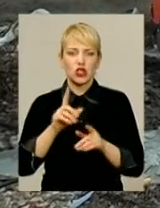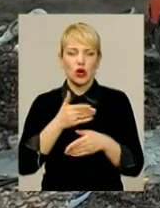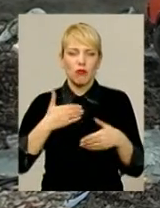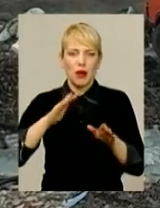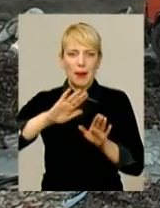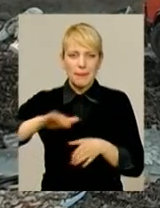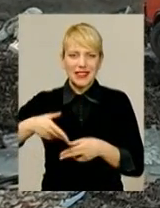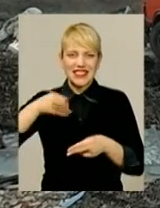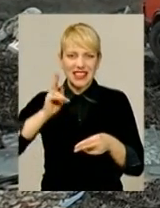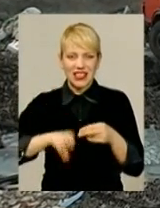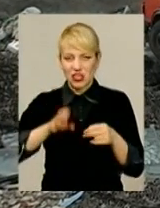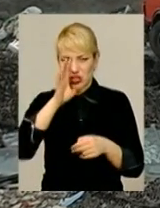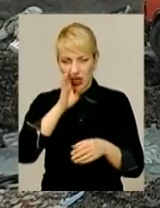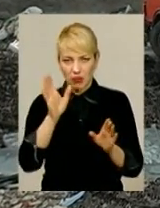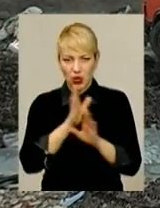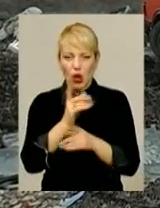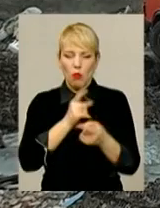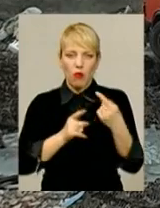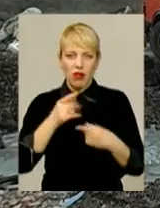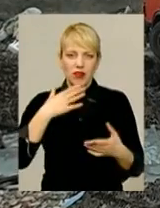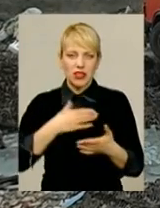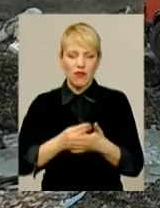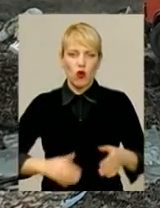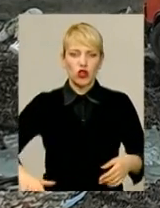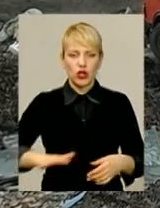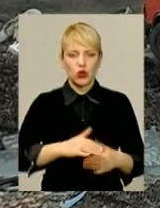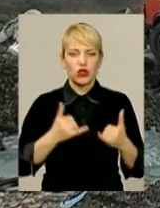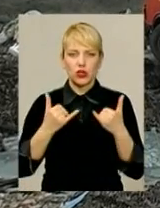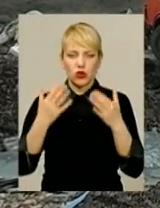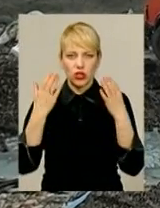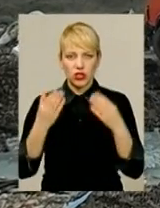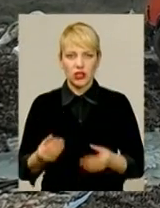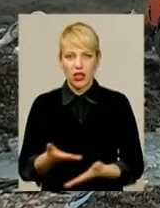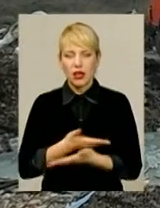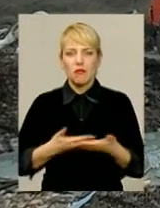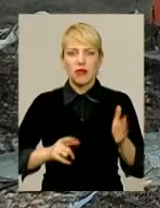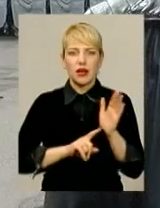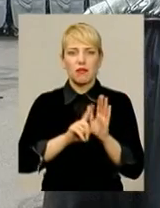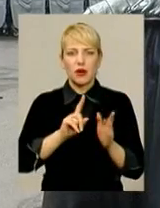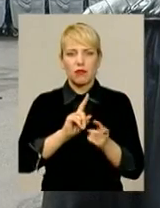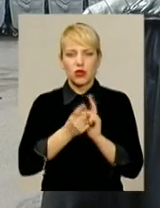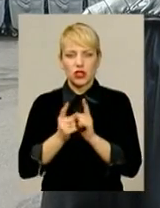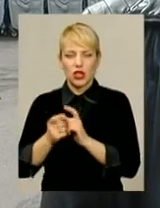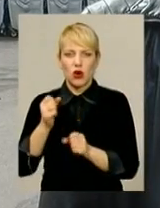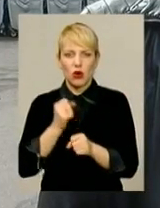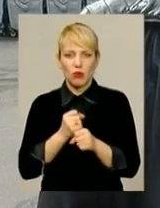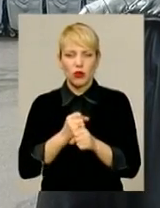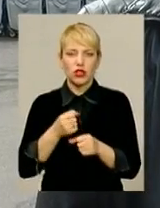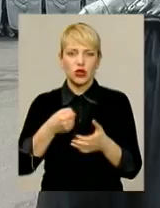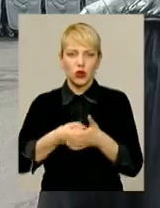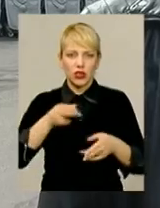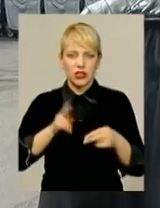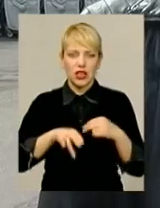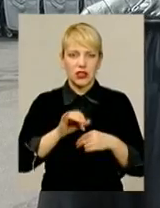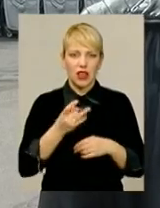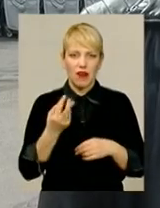непогоди повернемо його на свою територію. На сьогоднішній день ми розпочали такі роботи десь до кінця травня,